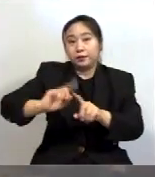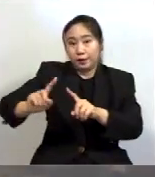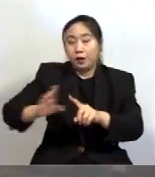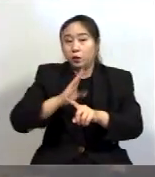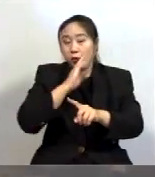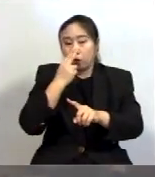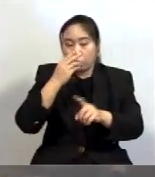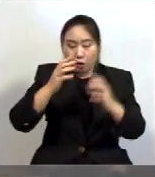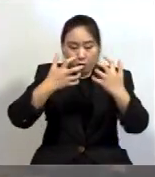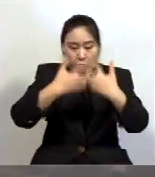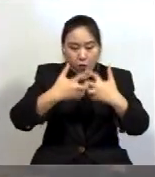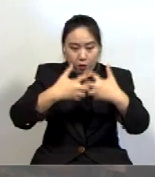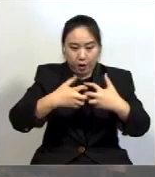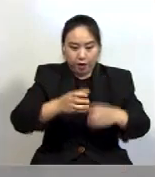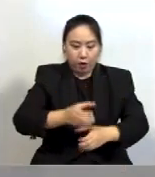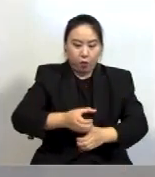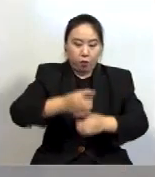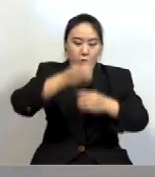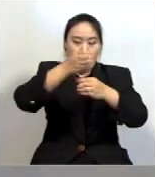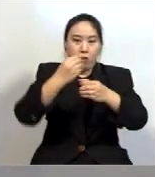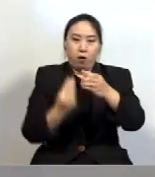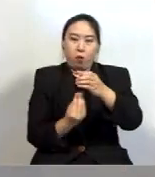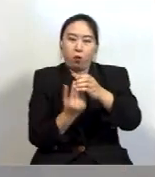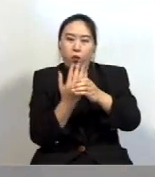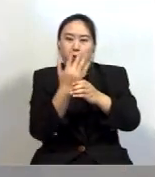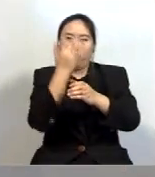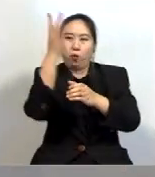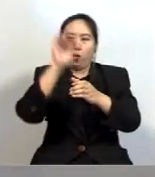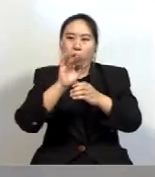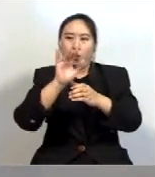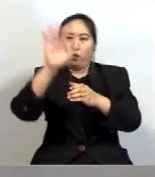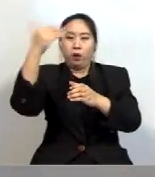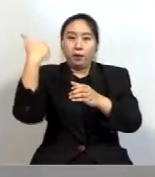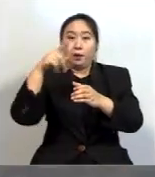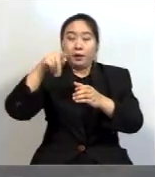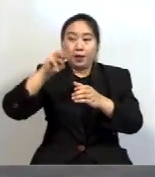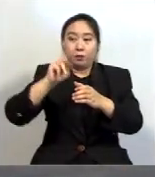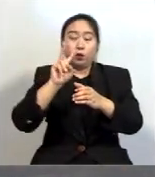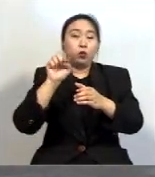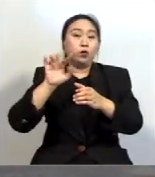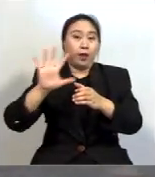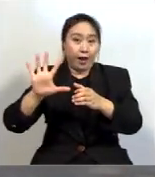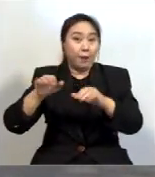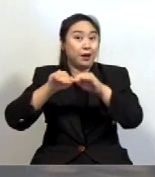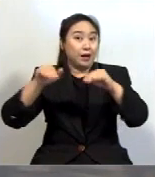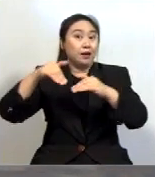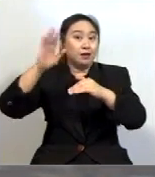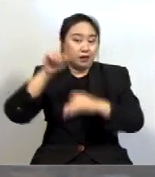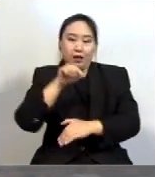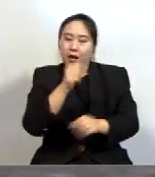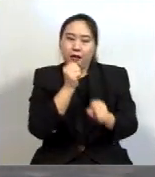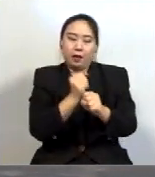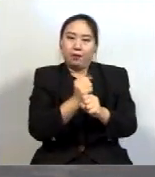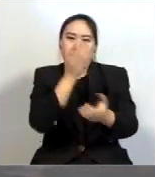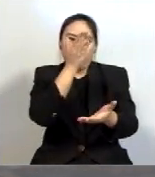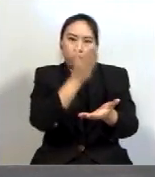ปล่องควันของโรงงานมีการปล่อยควันปล่อยฝุ่นละออง PM 2.5 เกินมาตรฐานให้ยุติการดำเนินงานโดย